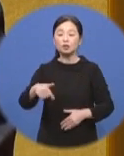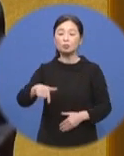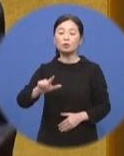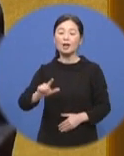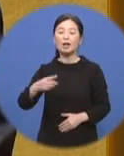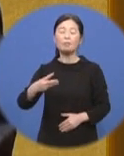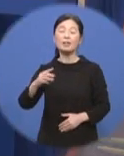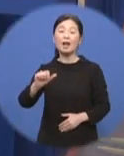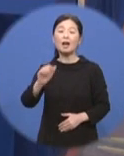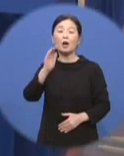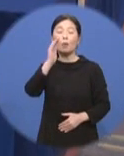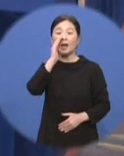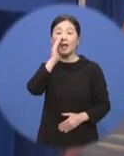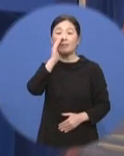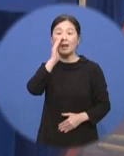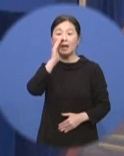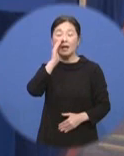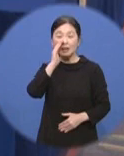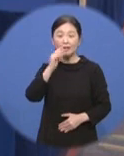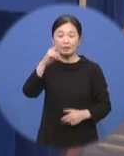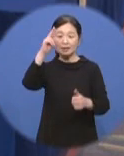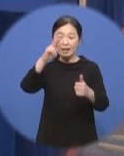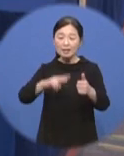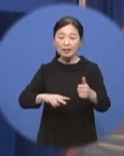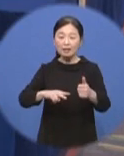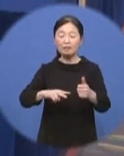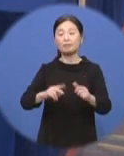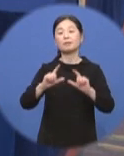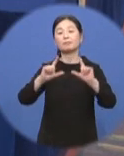歌山に認定されたことを発表しました。